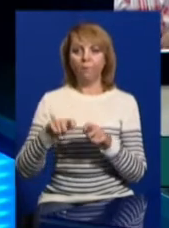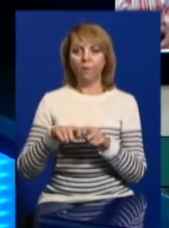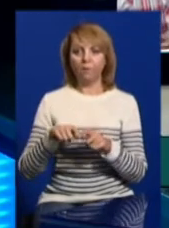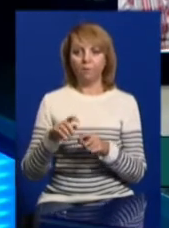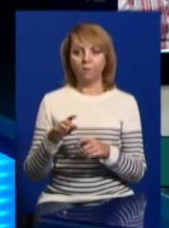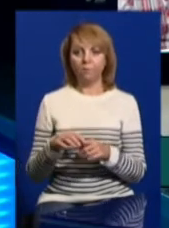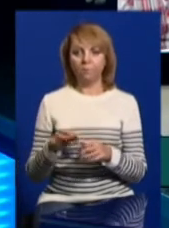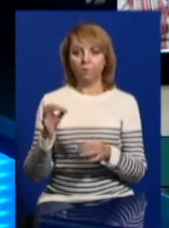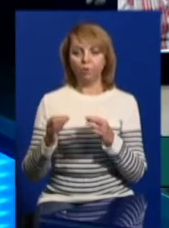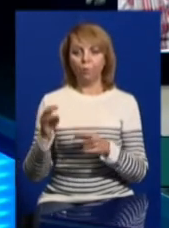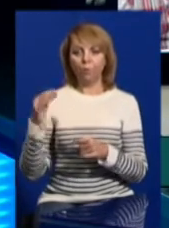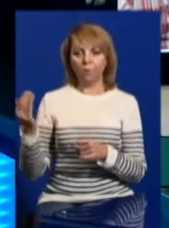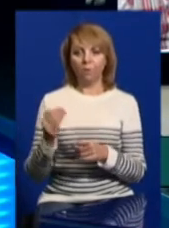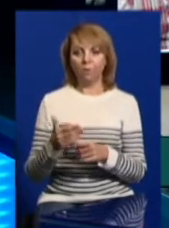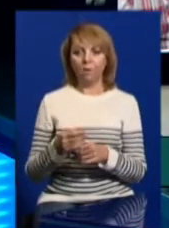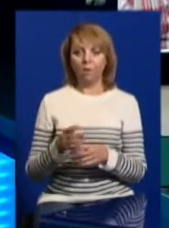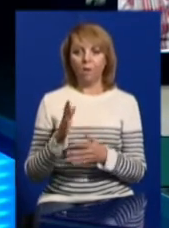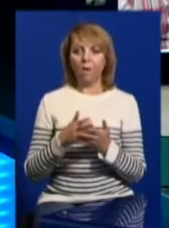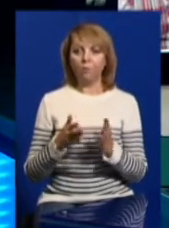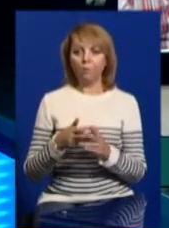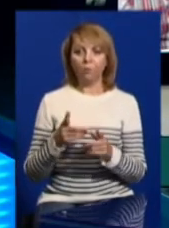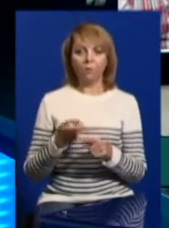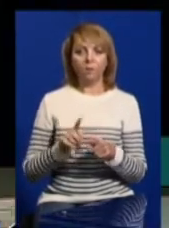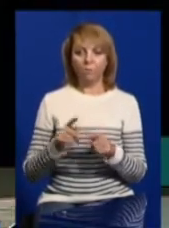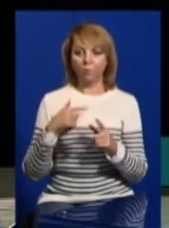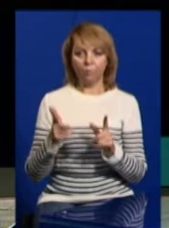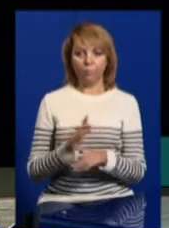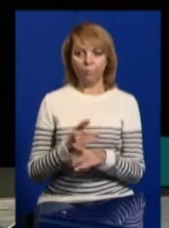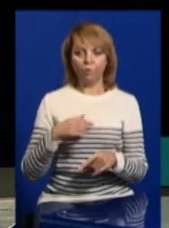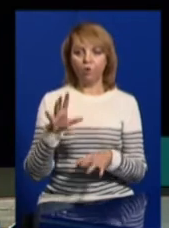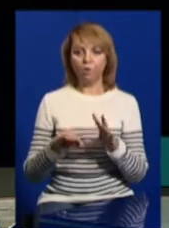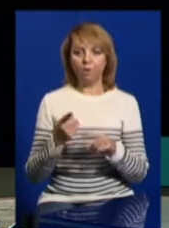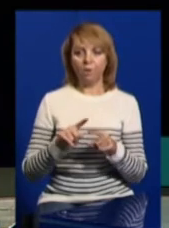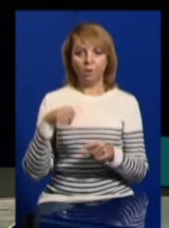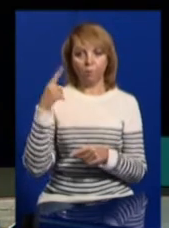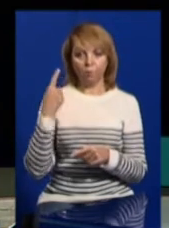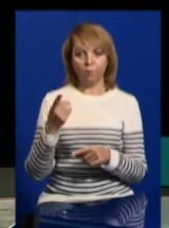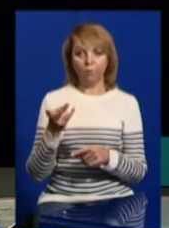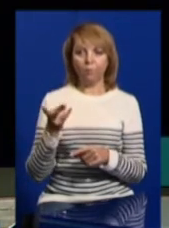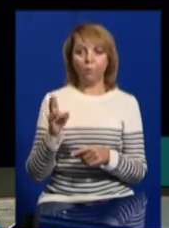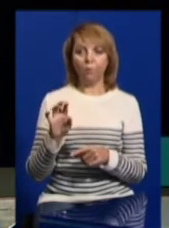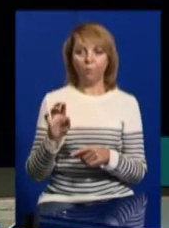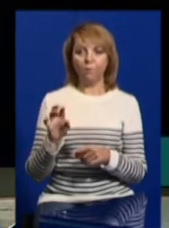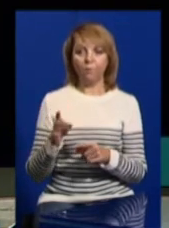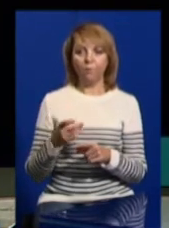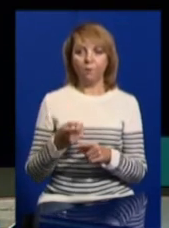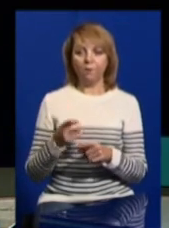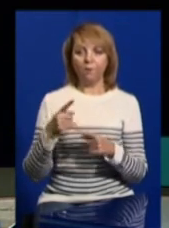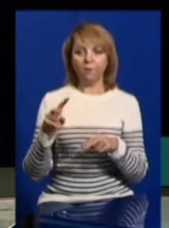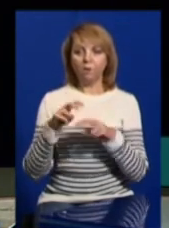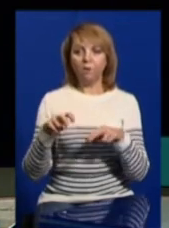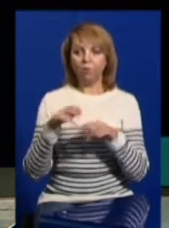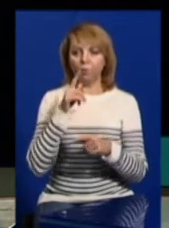по неї. Абсолютно ми з цим не погоджуємося. Вважаємо це абсурдним. Бо і ще слідчий, коли